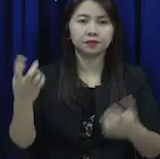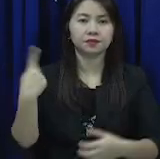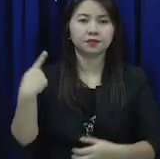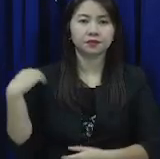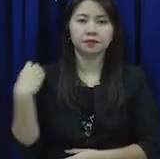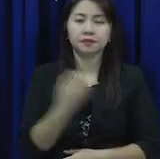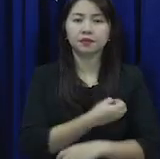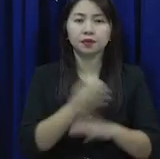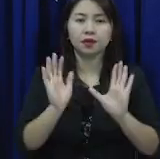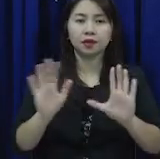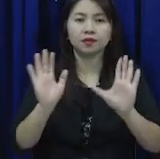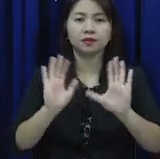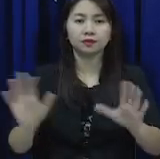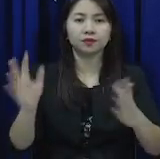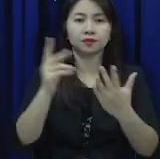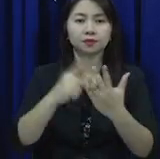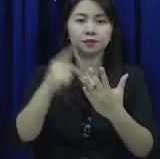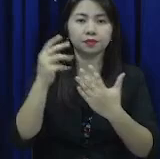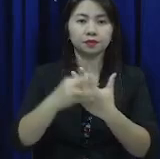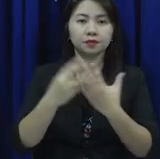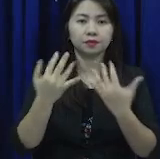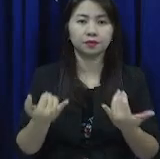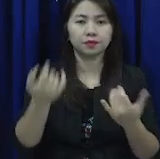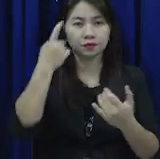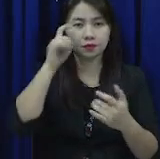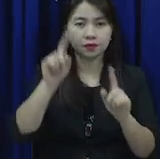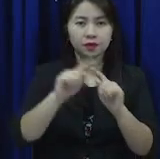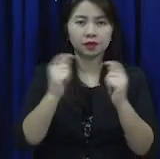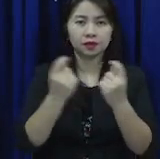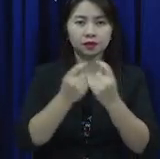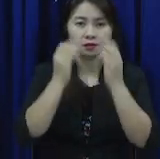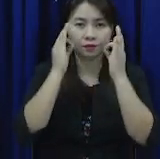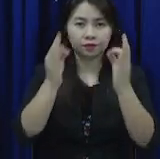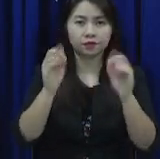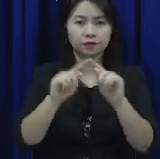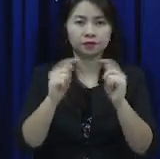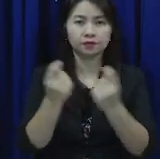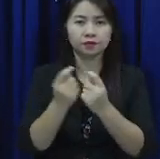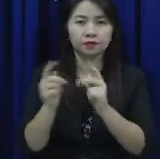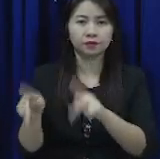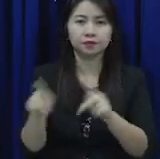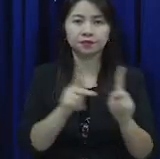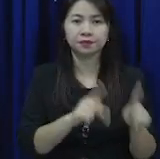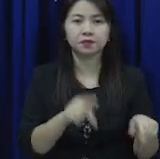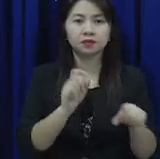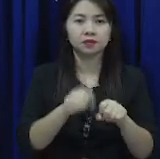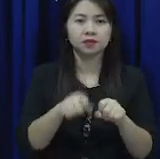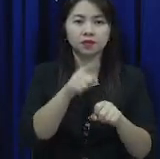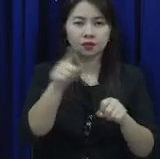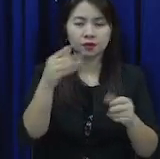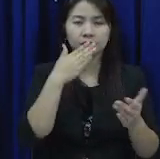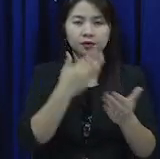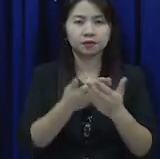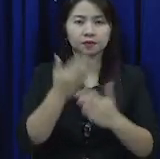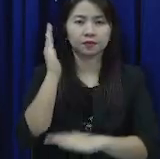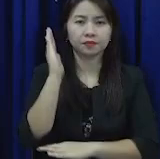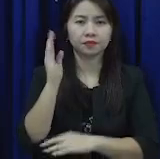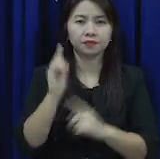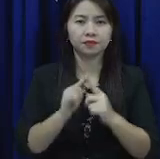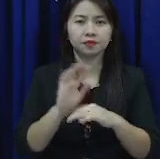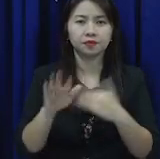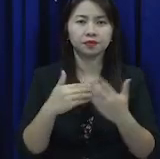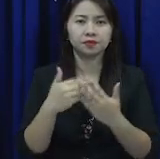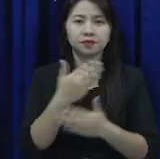inyo mga team Focus and Team preparation kaya Magandang tanghali po sa inyong lahat yan